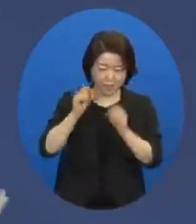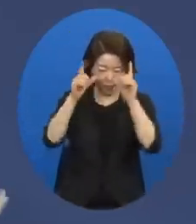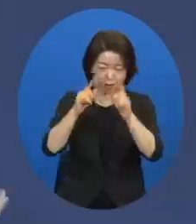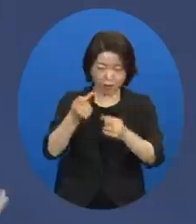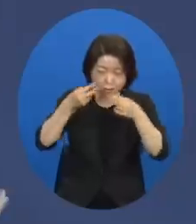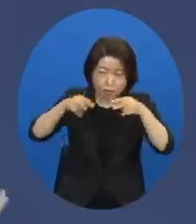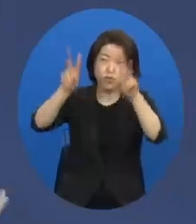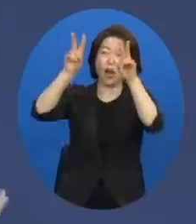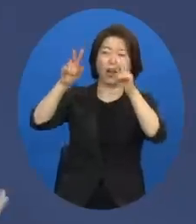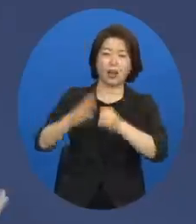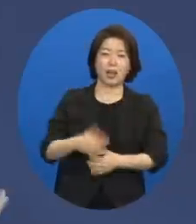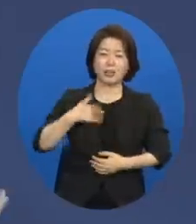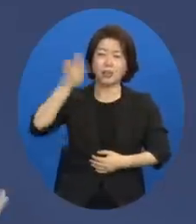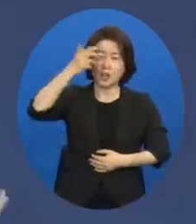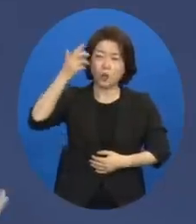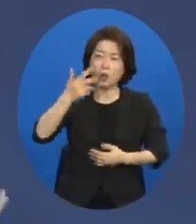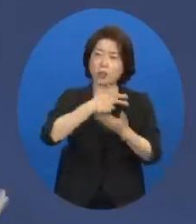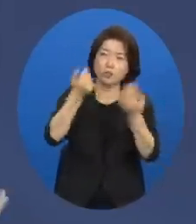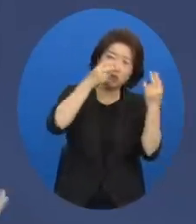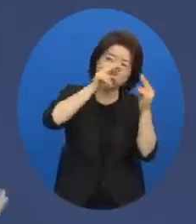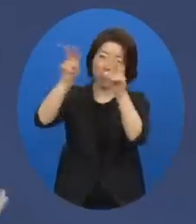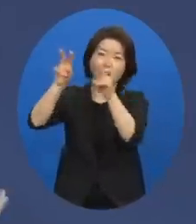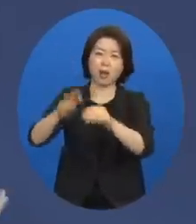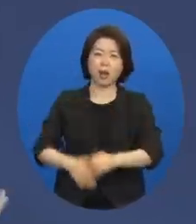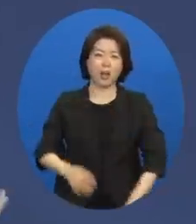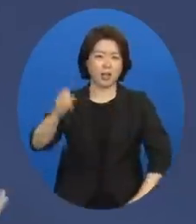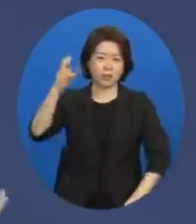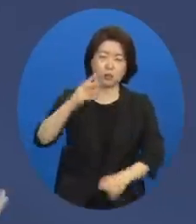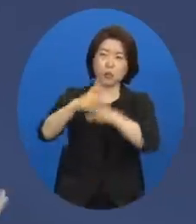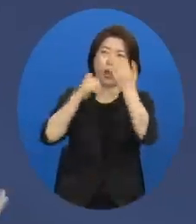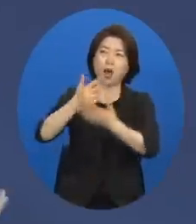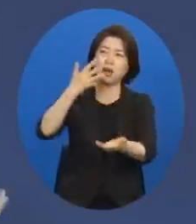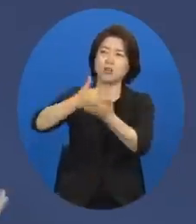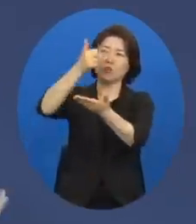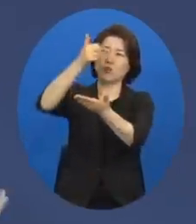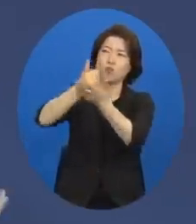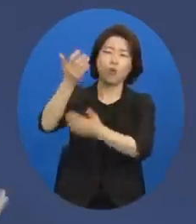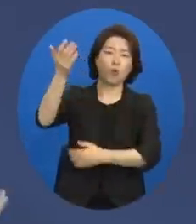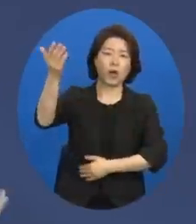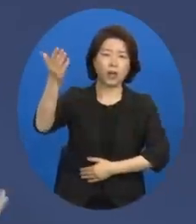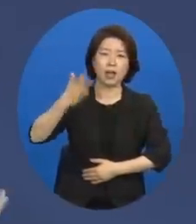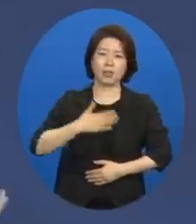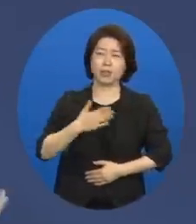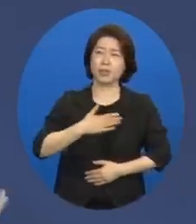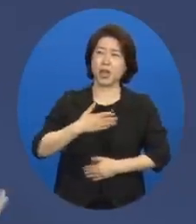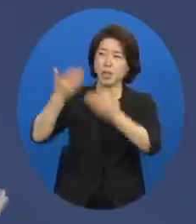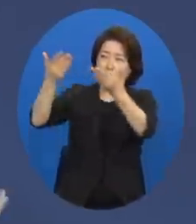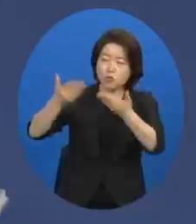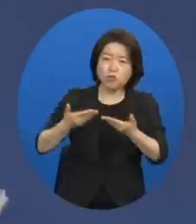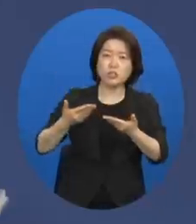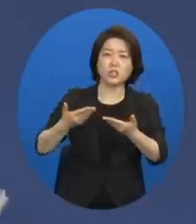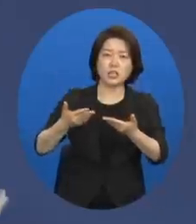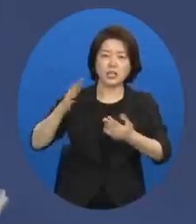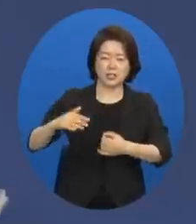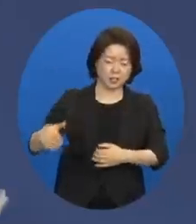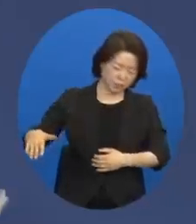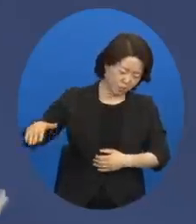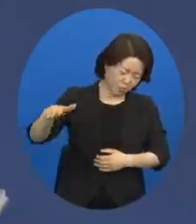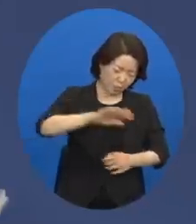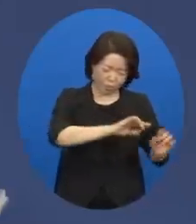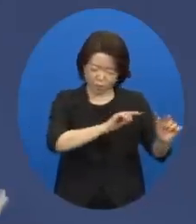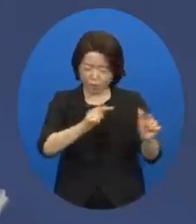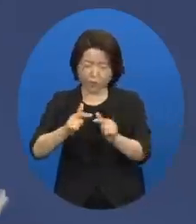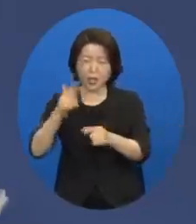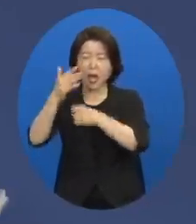눈을 들어라. 내 영혼아 주를 바라봐라. 그리고 하나님 여호와가 나에게 베푸신 그 모든